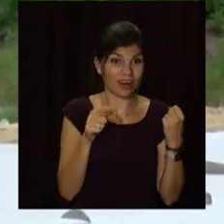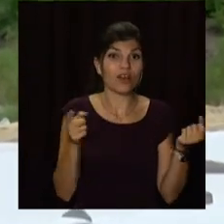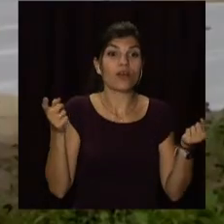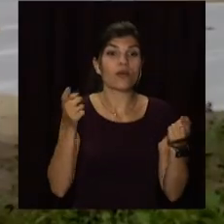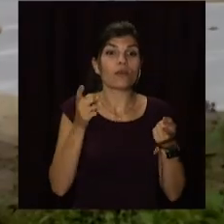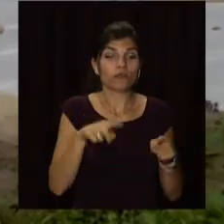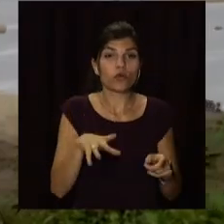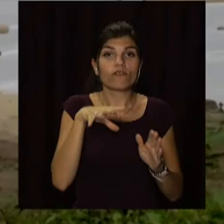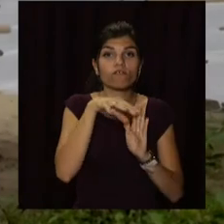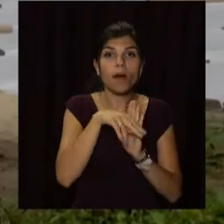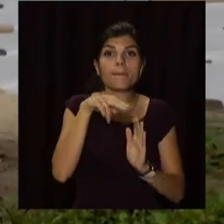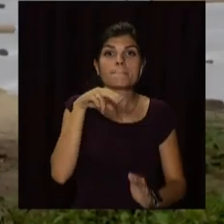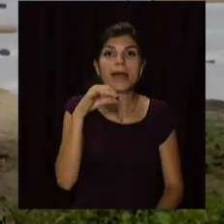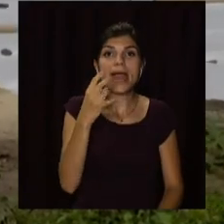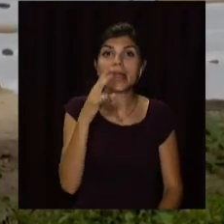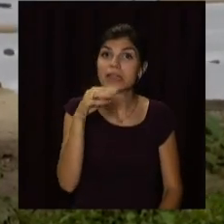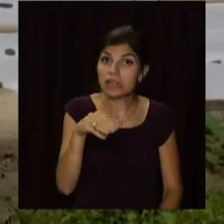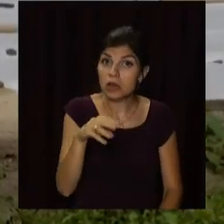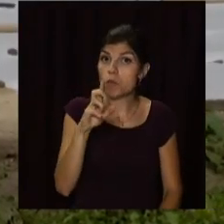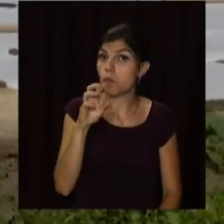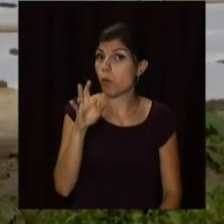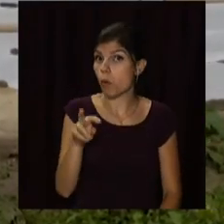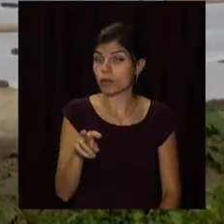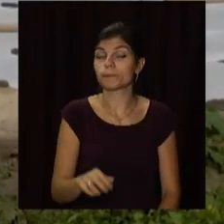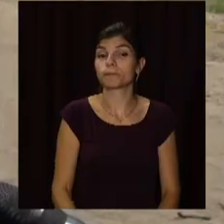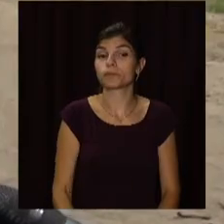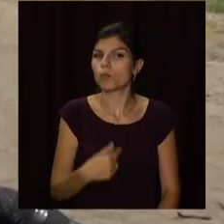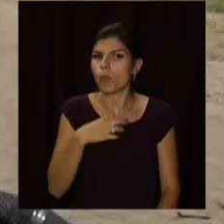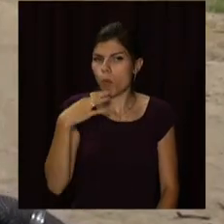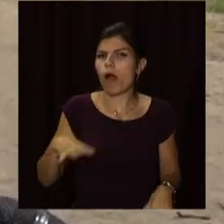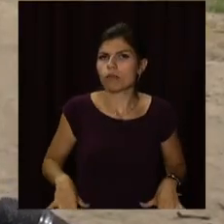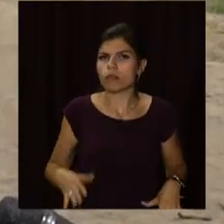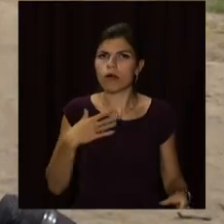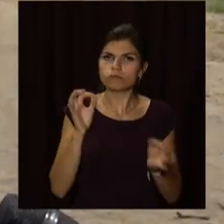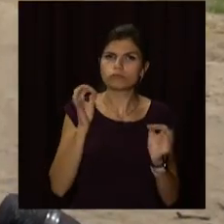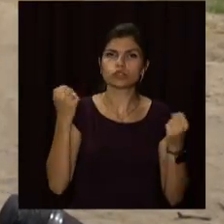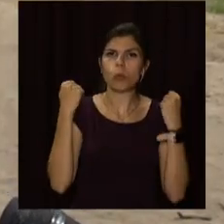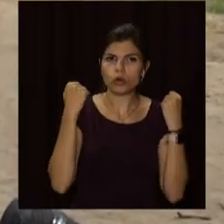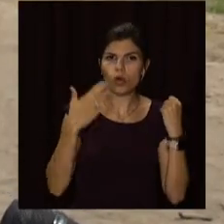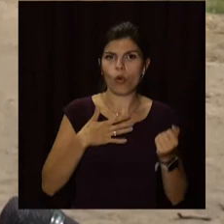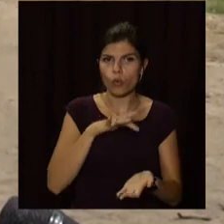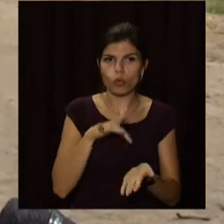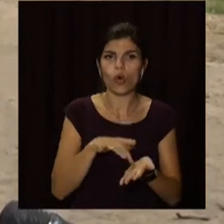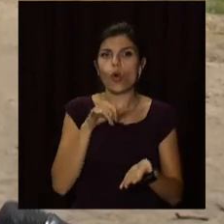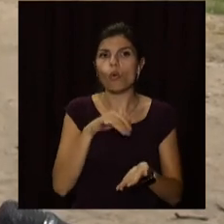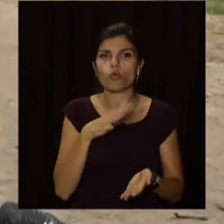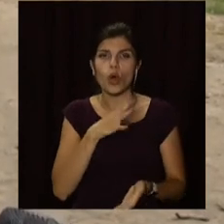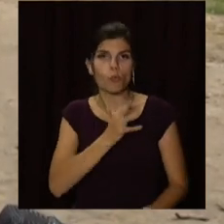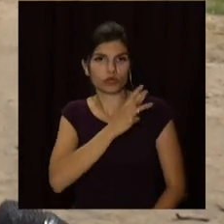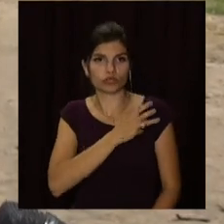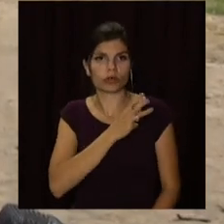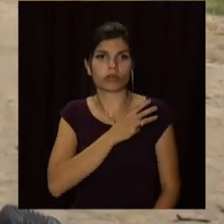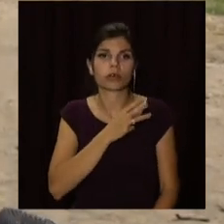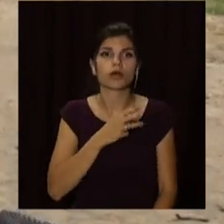ладу територію для пейнтболу. Ми багато бесідували з тренерами нашого міста, спортсменами нашого міста. Тобто у них були пожелання.